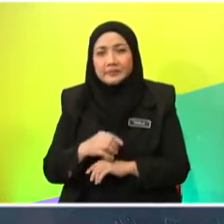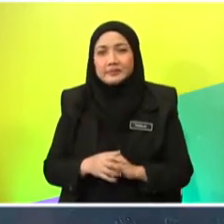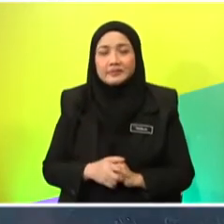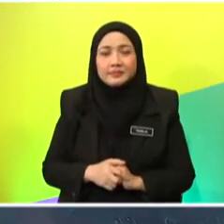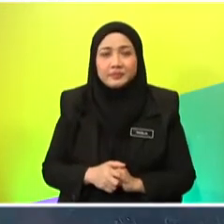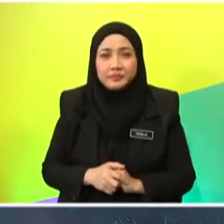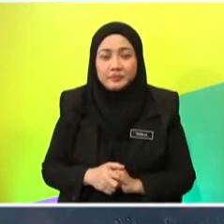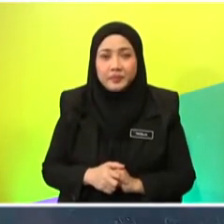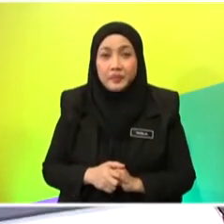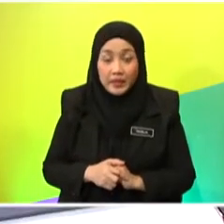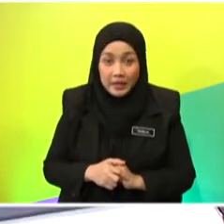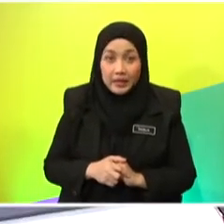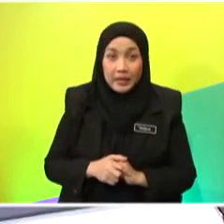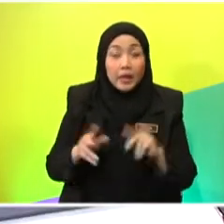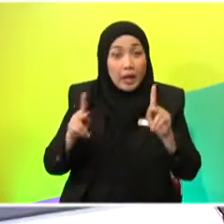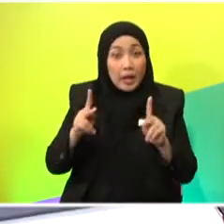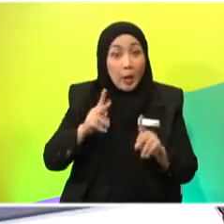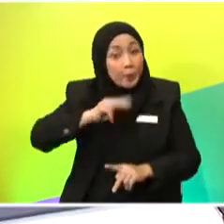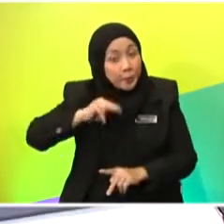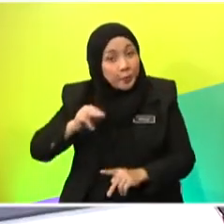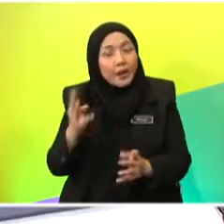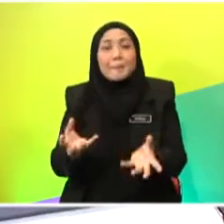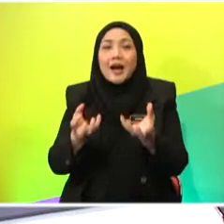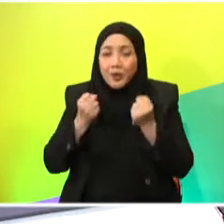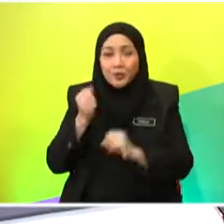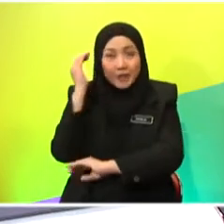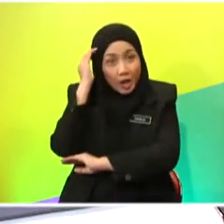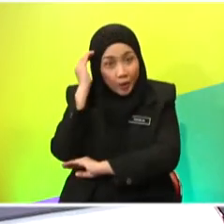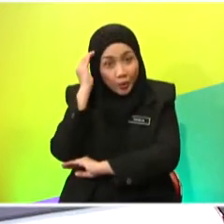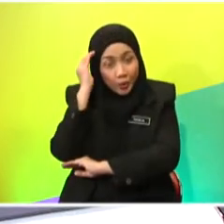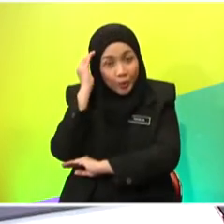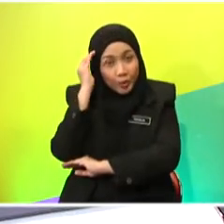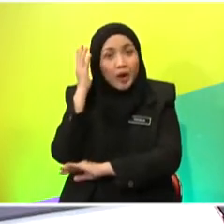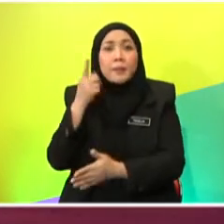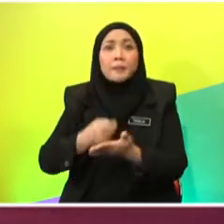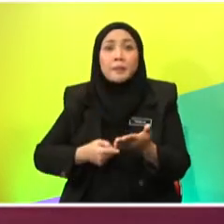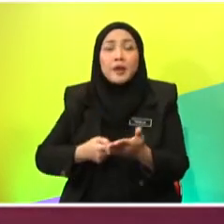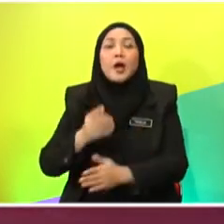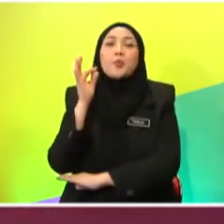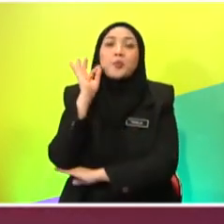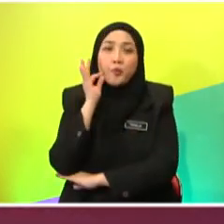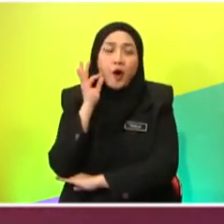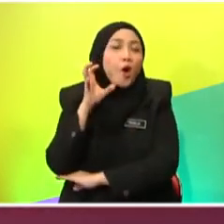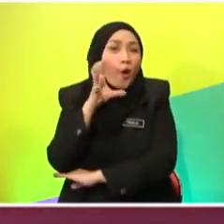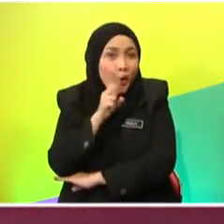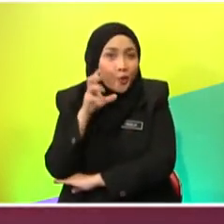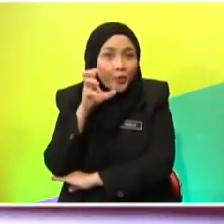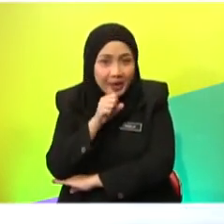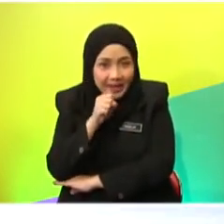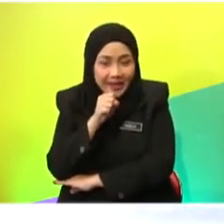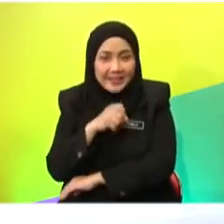Baik kalau multiguna tahu daima ndak tahu ini adalah buah Apa buah ngoreng Wah